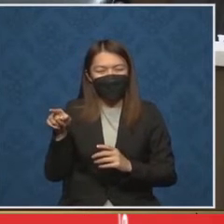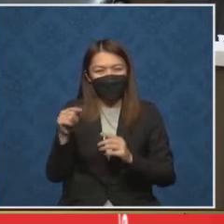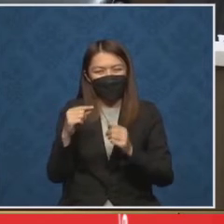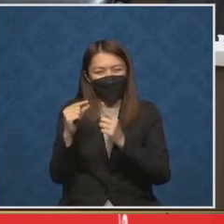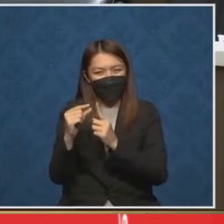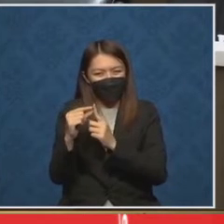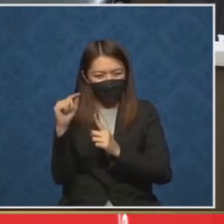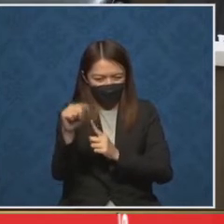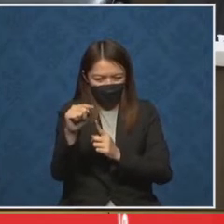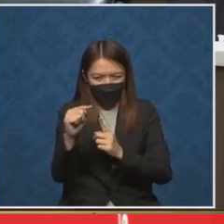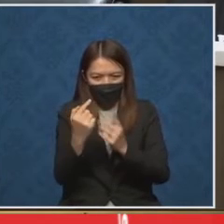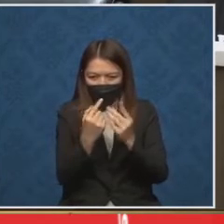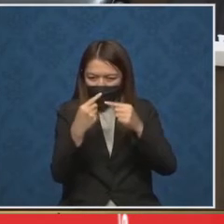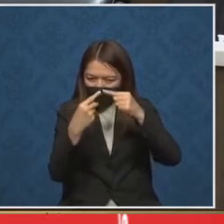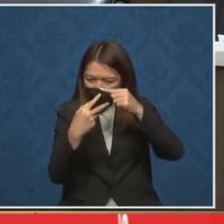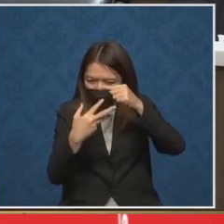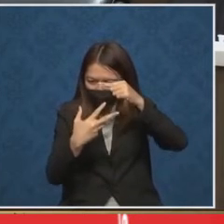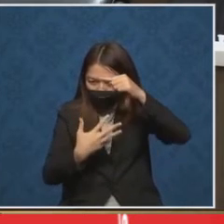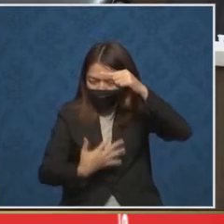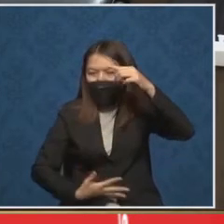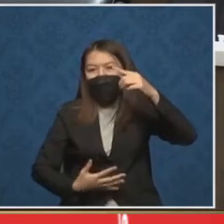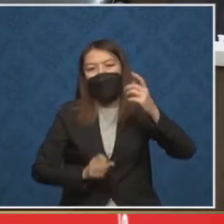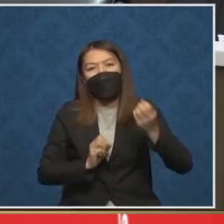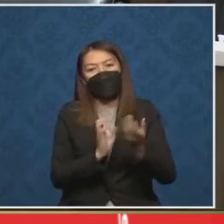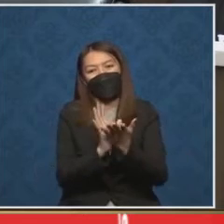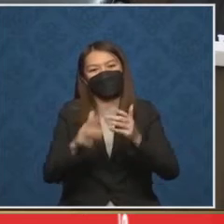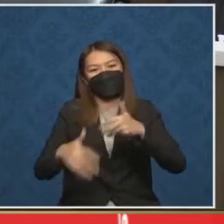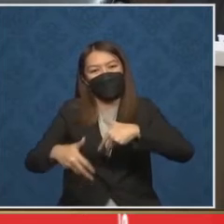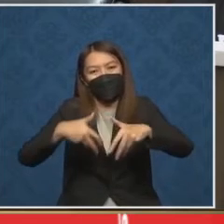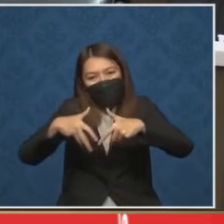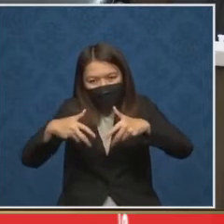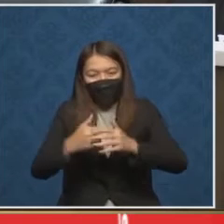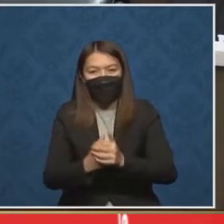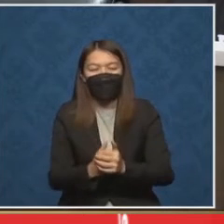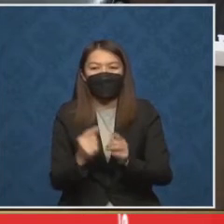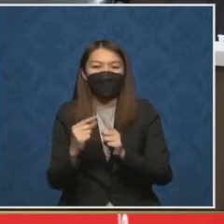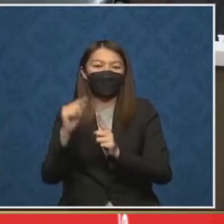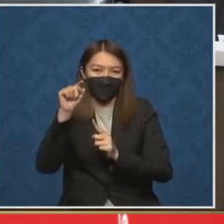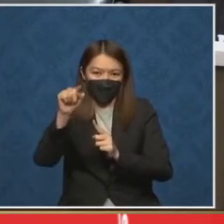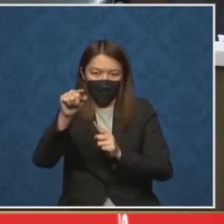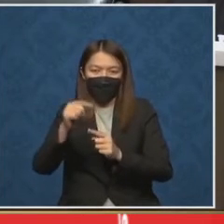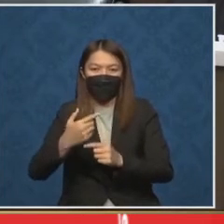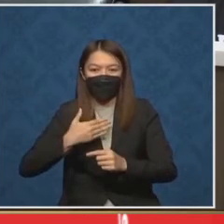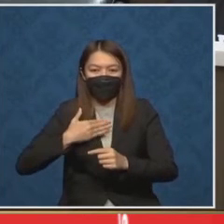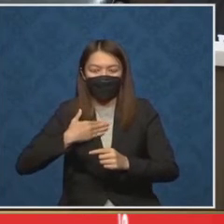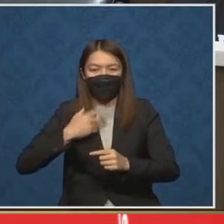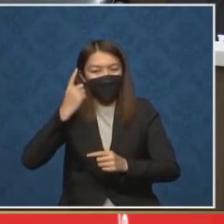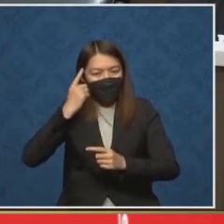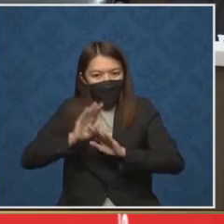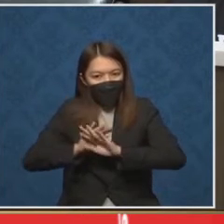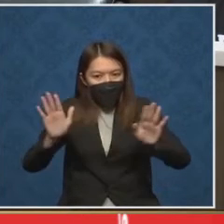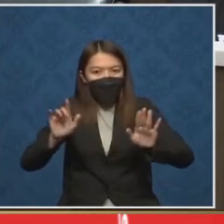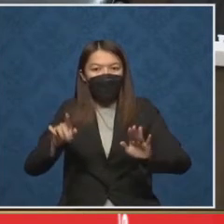าเยอะแยะเลยที่มีผลกระทบต่อประชาชนมีคำสั่งหนึ่งที่เราอยู่ในสภาเรายกเลิกไป